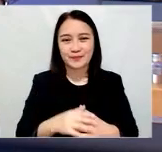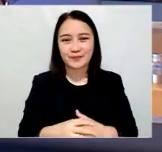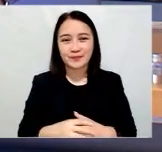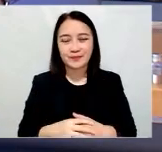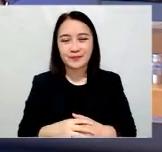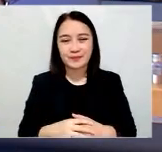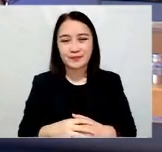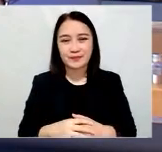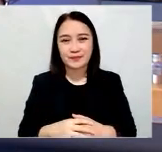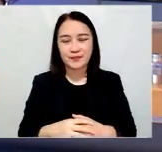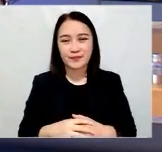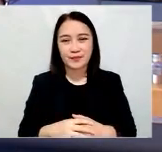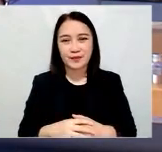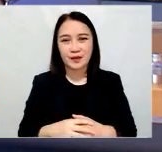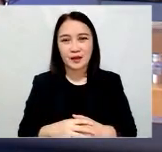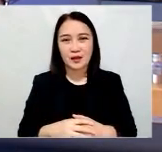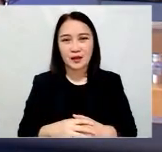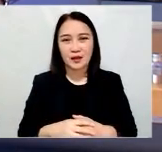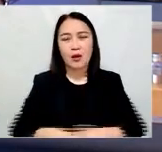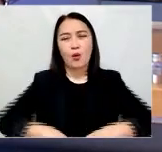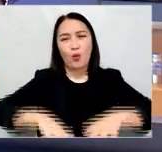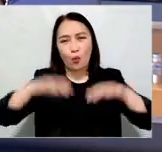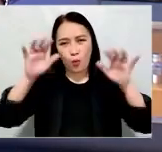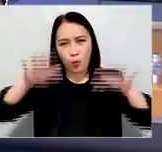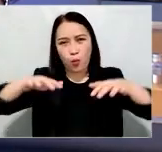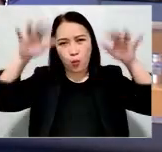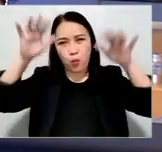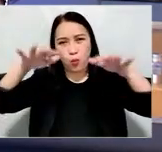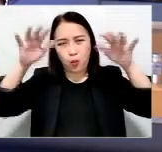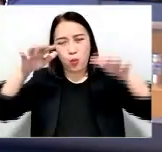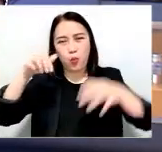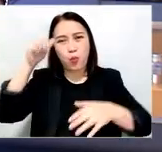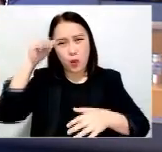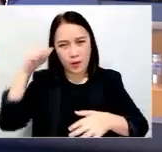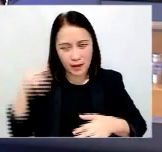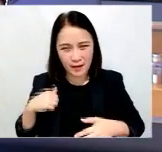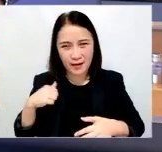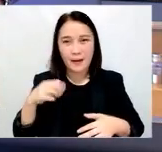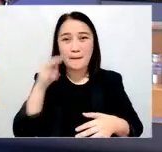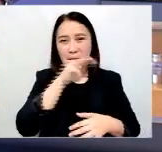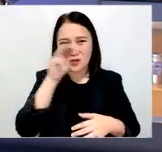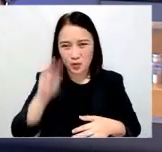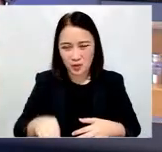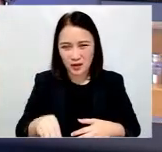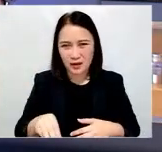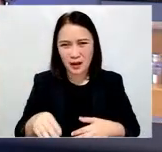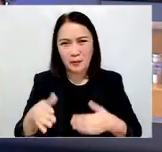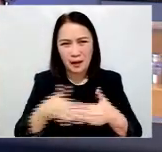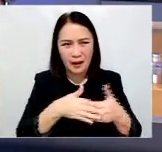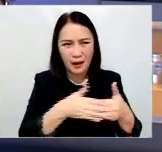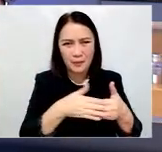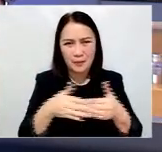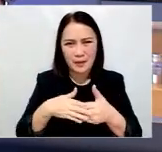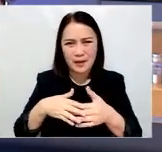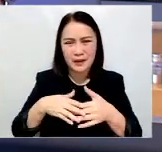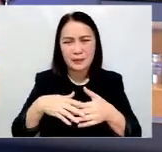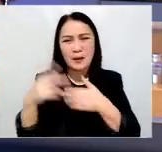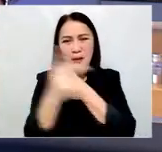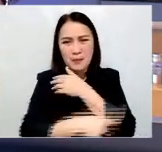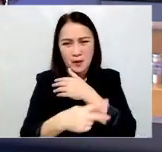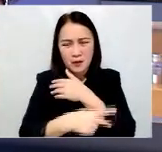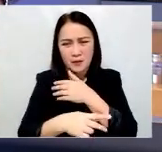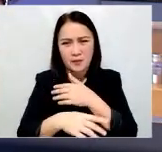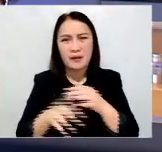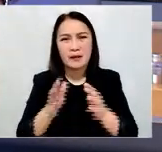Nagdulot ng matinding pagbaha ang biglang buhos ng ulan sa Metro Manila at Karatig probinsya kahapon. Ang resulta tuloy, buhol-buhol